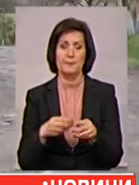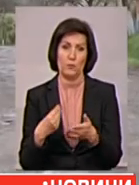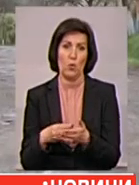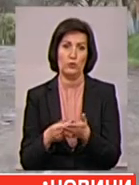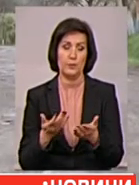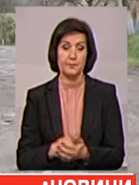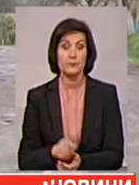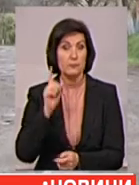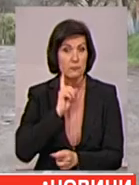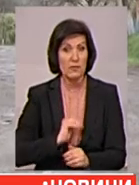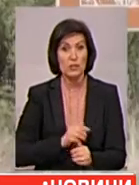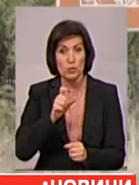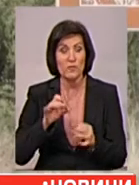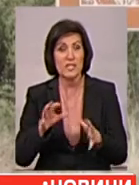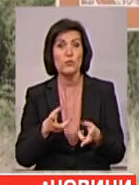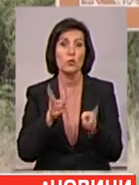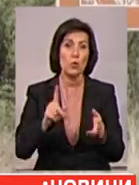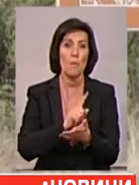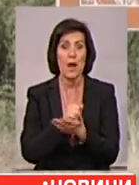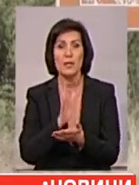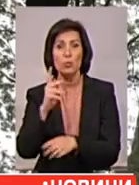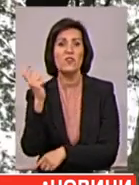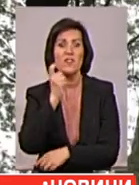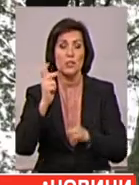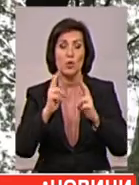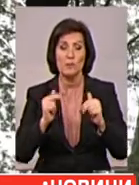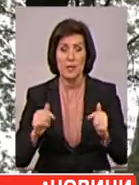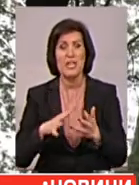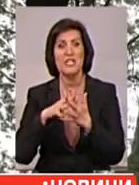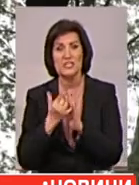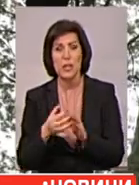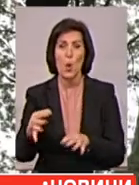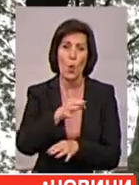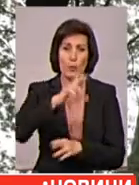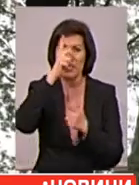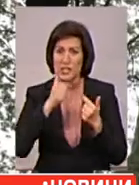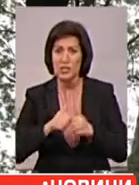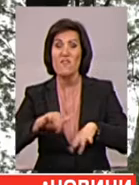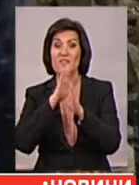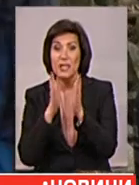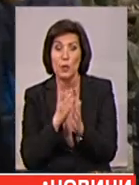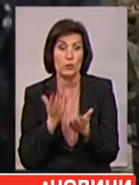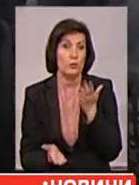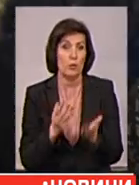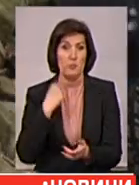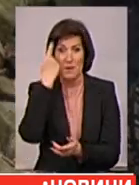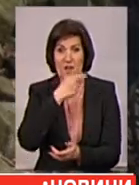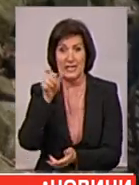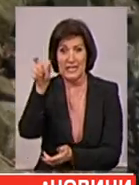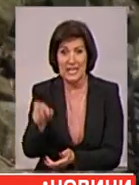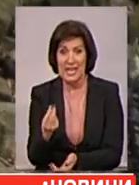кошти. І поки чиновники з'ясовують, хто має бути власником замку – село, область, держава загалом, чи, можливо, приватний